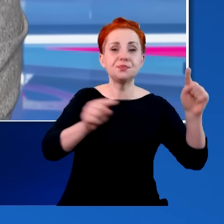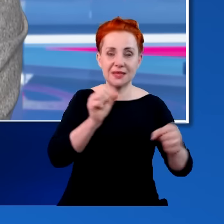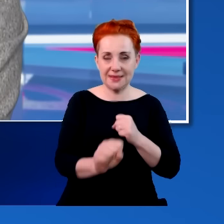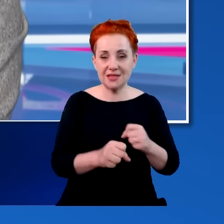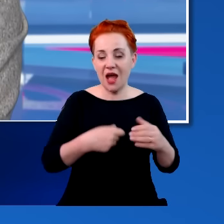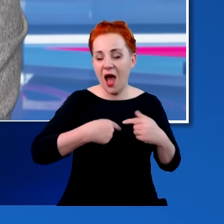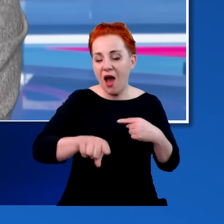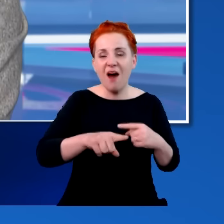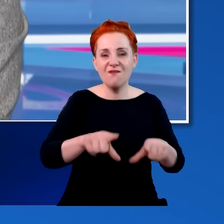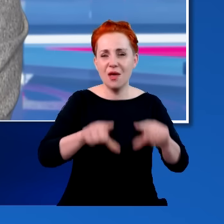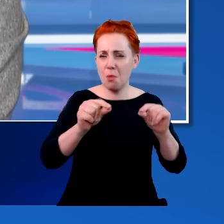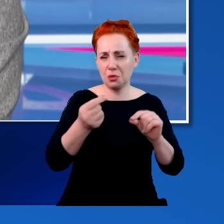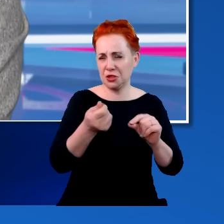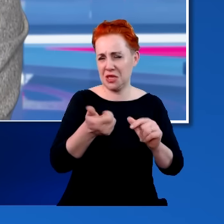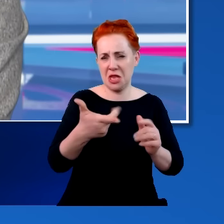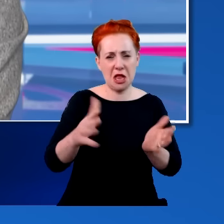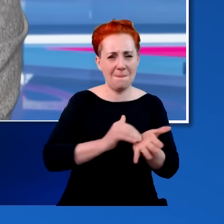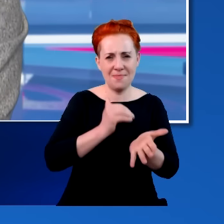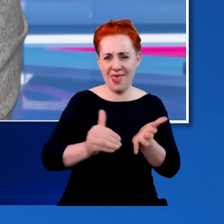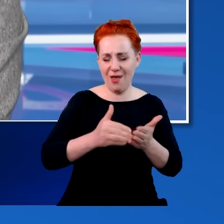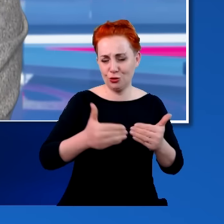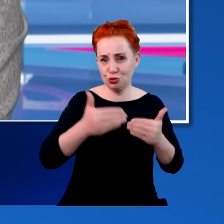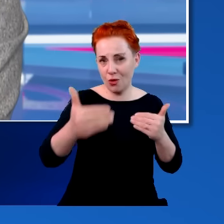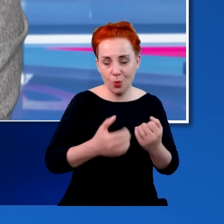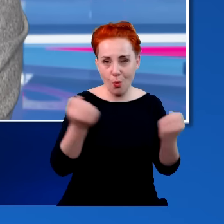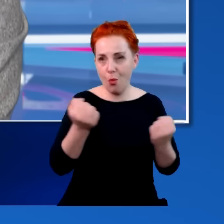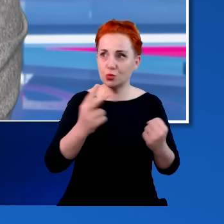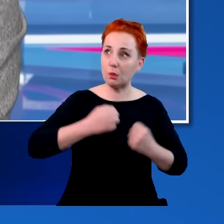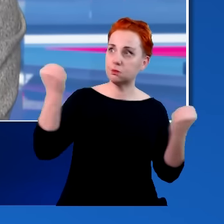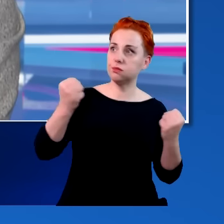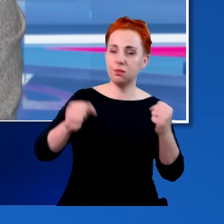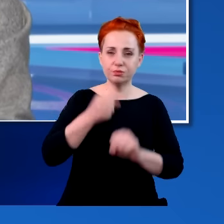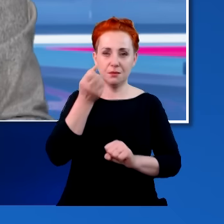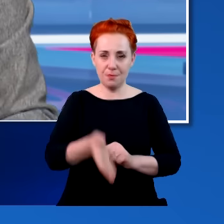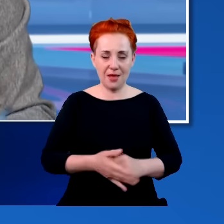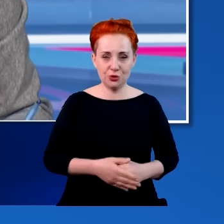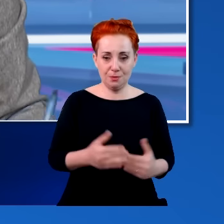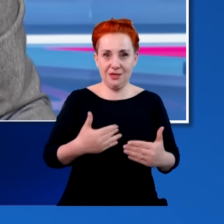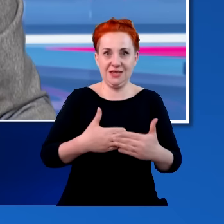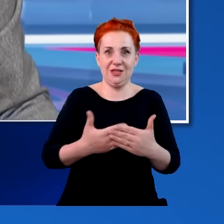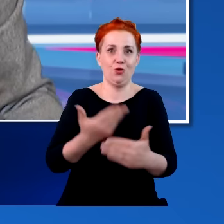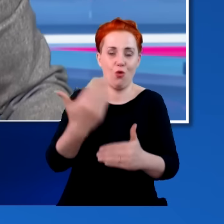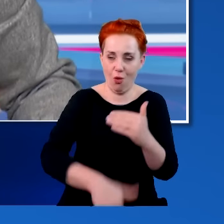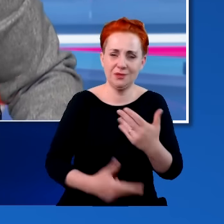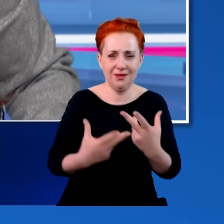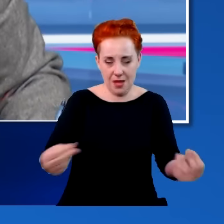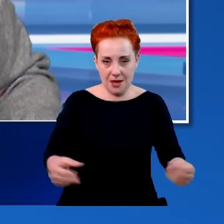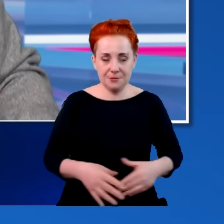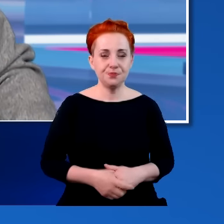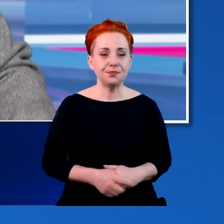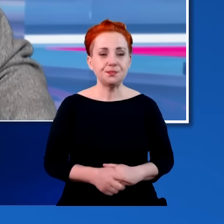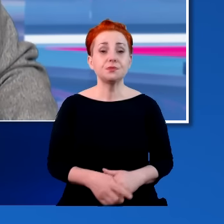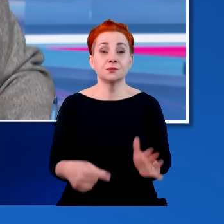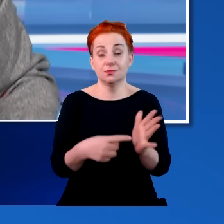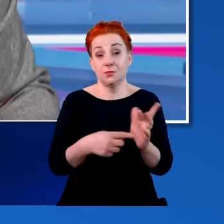zostało parę miesięcy, więc tam już nic wielkiego się pewnie nie zdecyduje na samym finiszu. Natomiast no tutaj jest nadzieja,